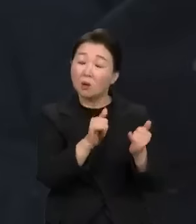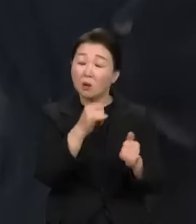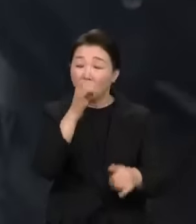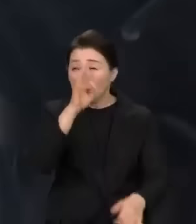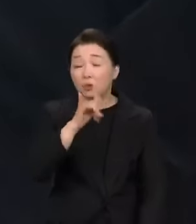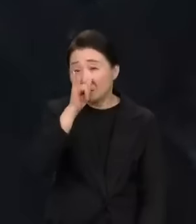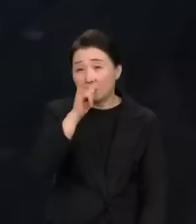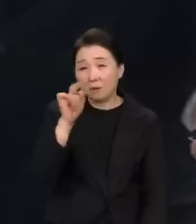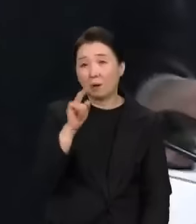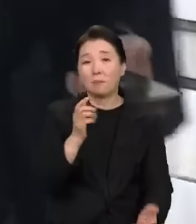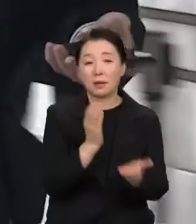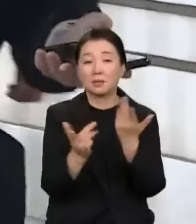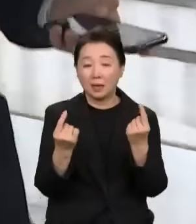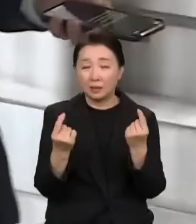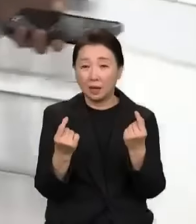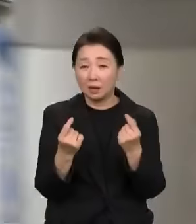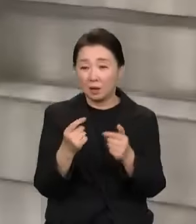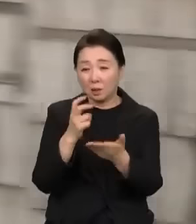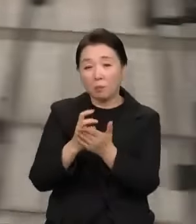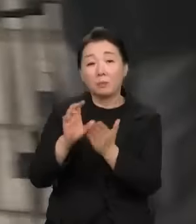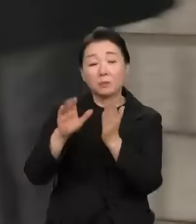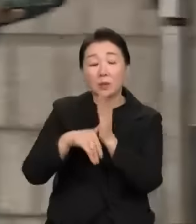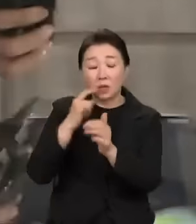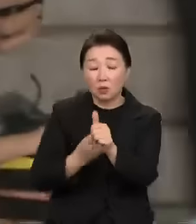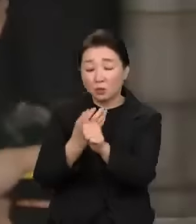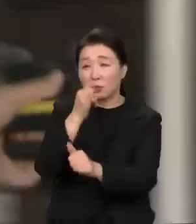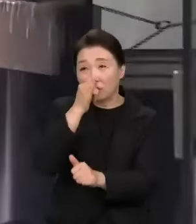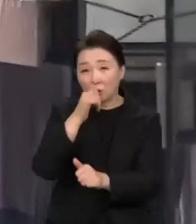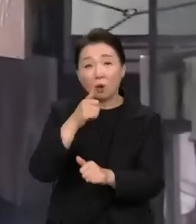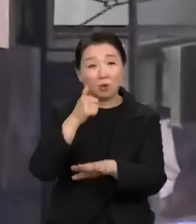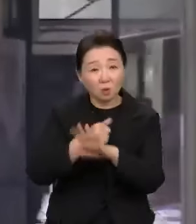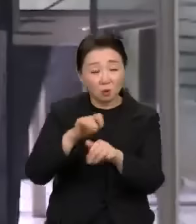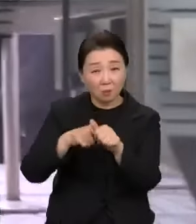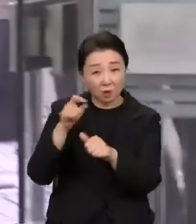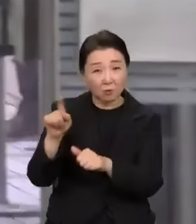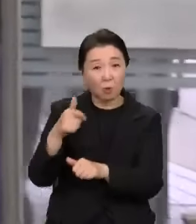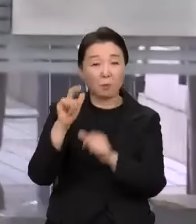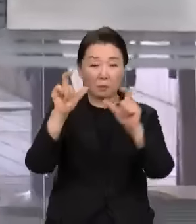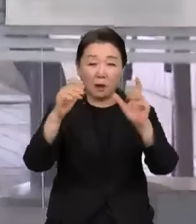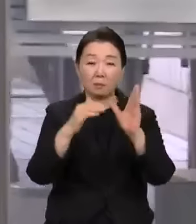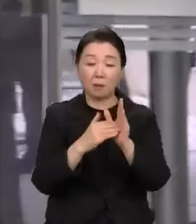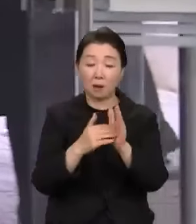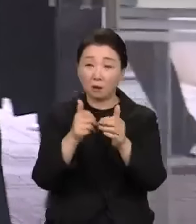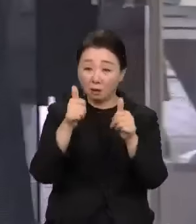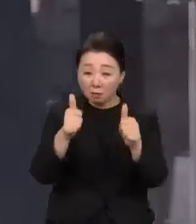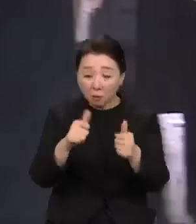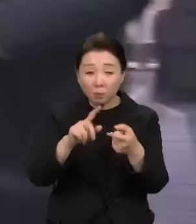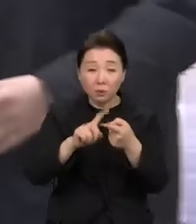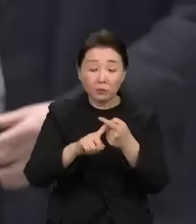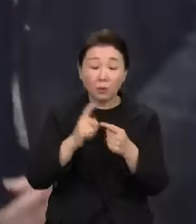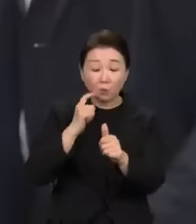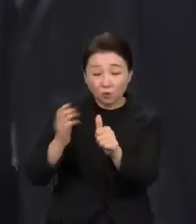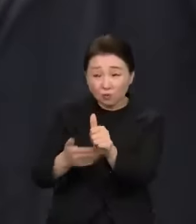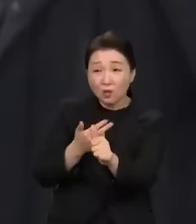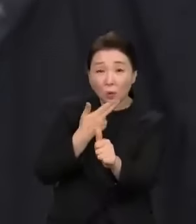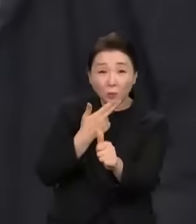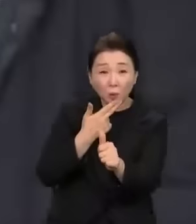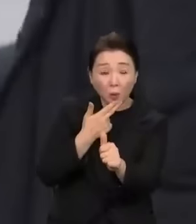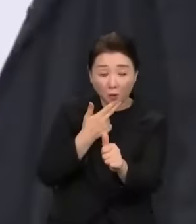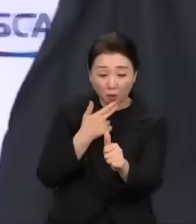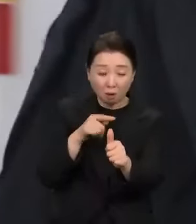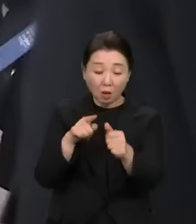대해선 법정 증언에 위증이 있었다며 벌금 500만 원을 선고했습니다. 법원 판단대로면 위증 부탁이 없었는데도